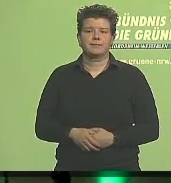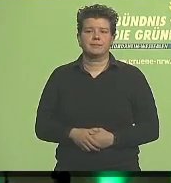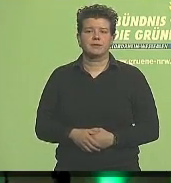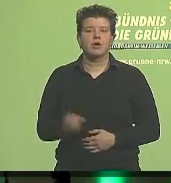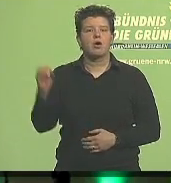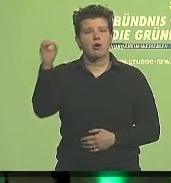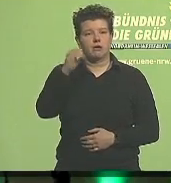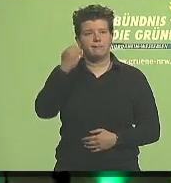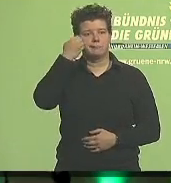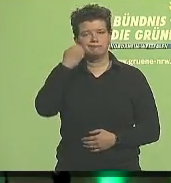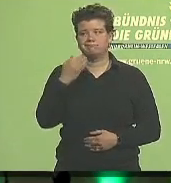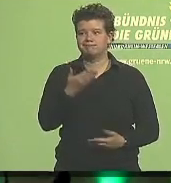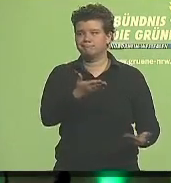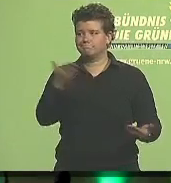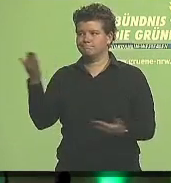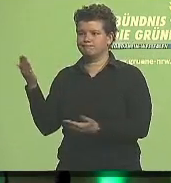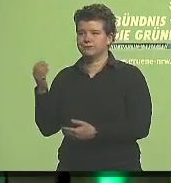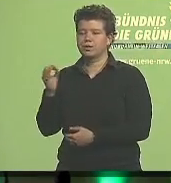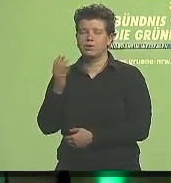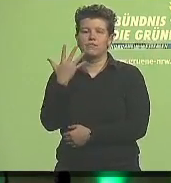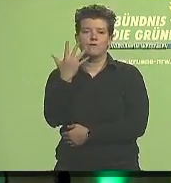du hast 5 Minuten.